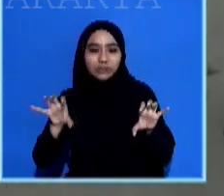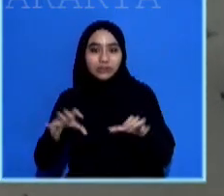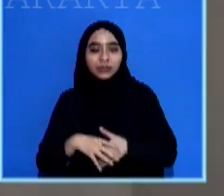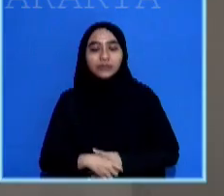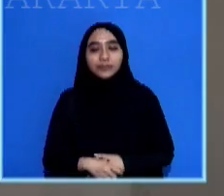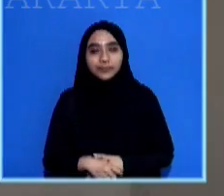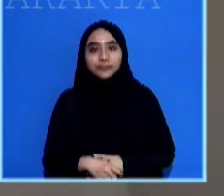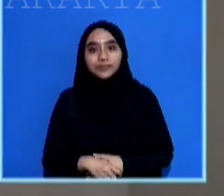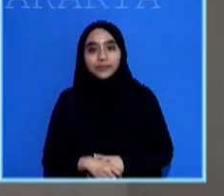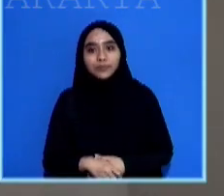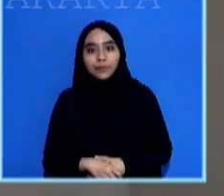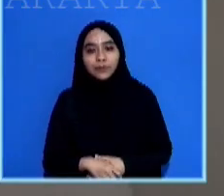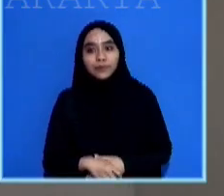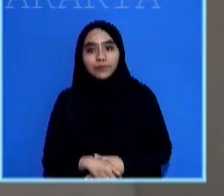Yogyakarta melaporkan dari kulom Progo